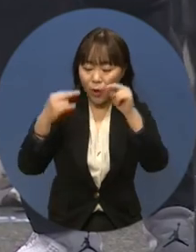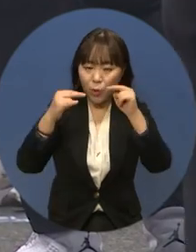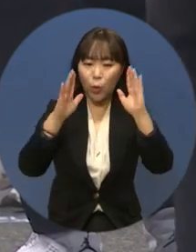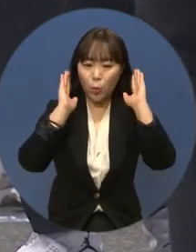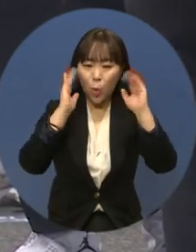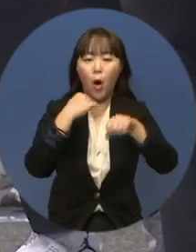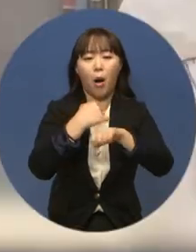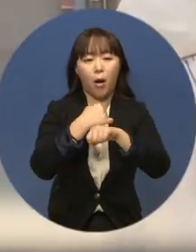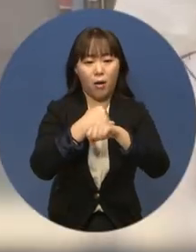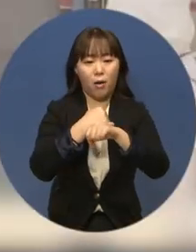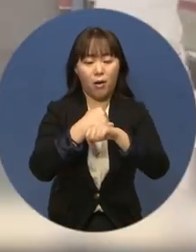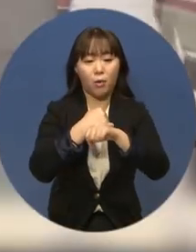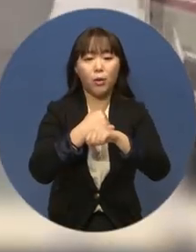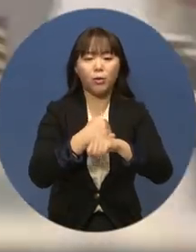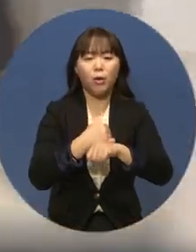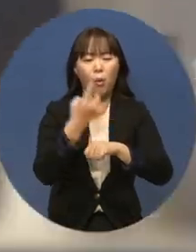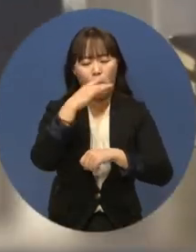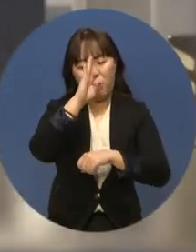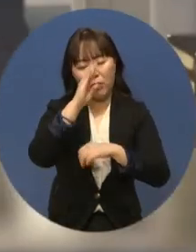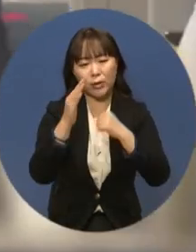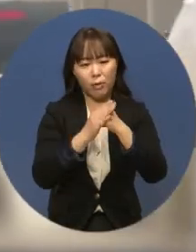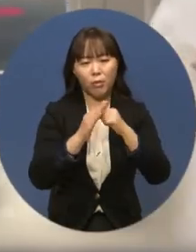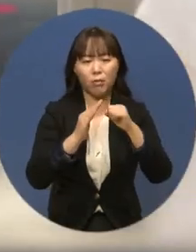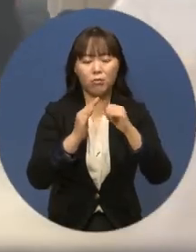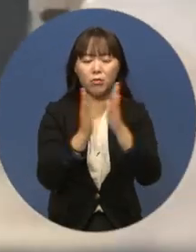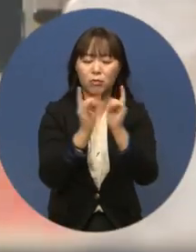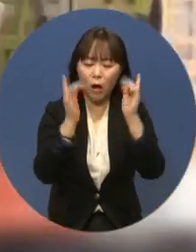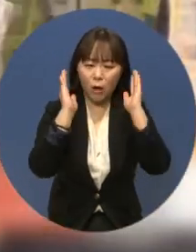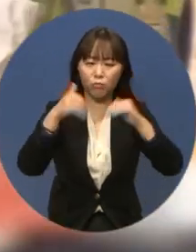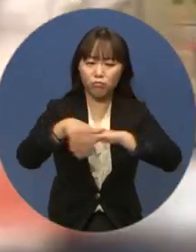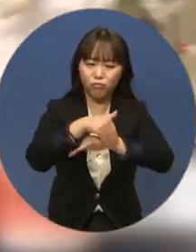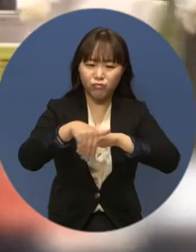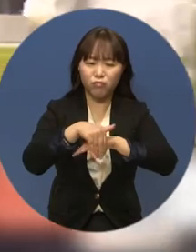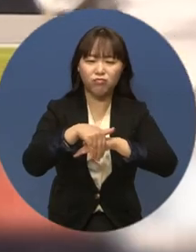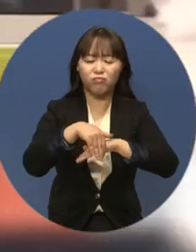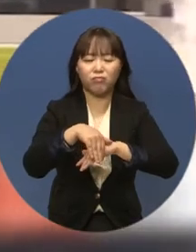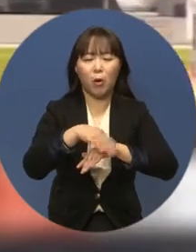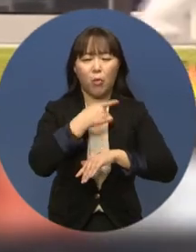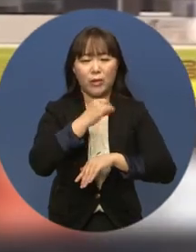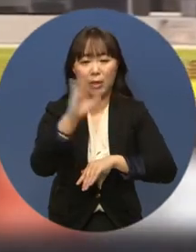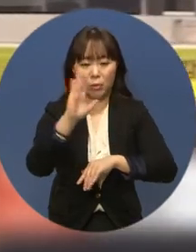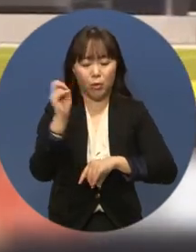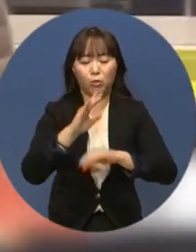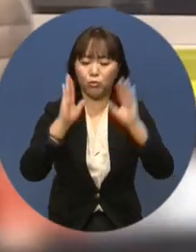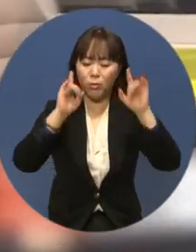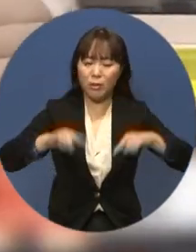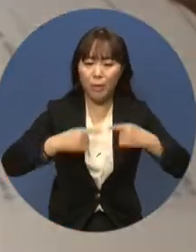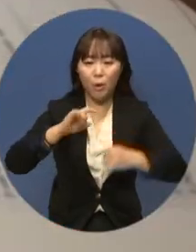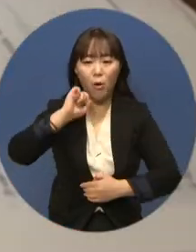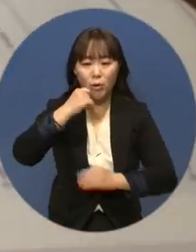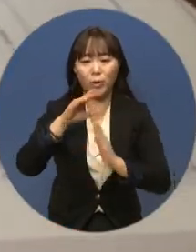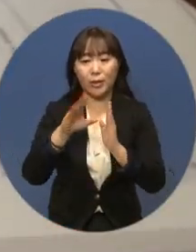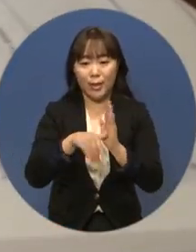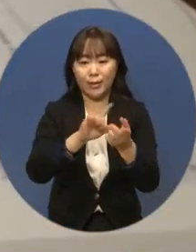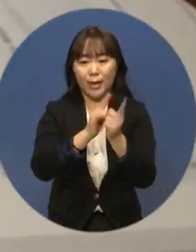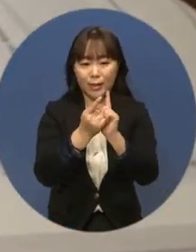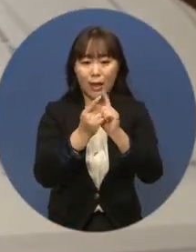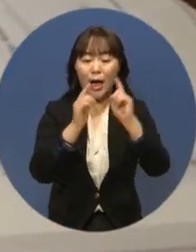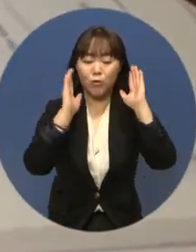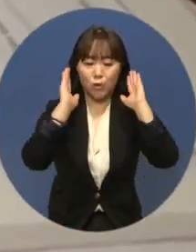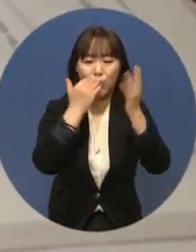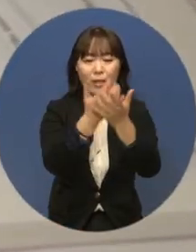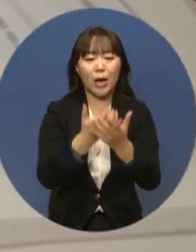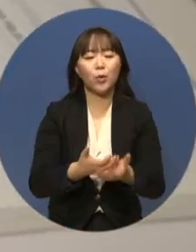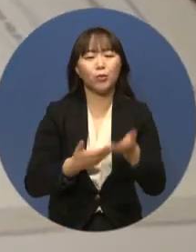가능토록 했고 기저질환 등으로 등교 수업을 희망하지 않거나 수업 참여가 불가능한 경우는 대체 학습